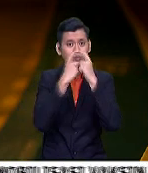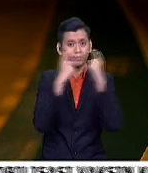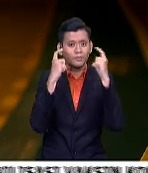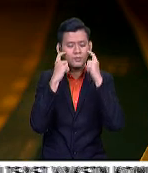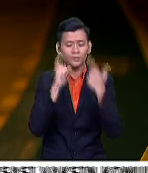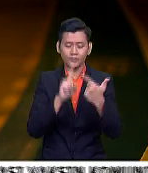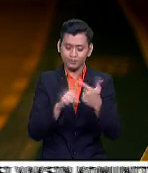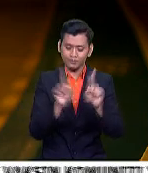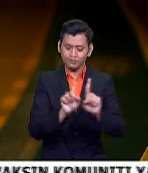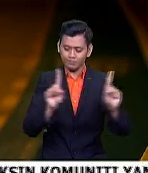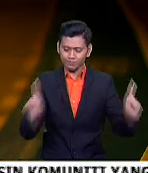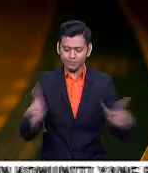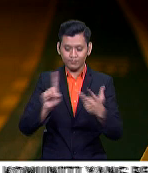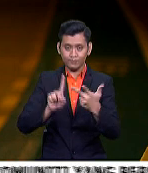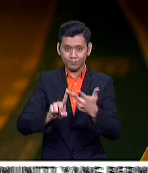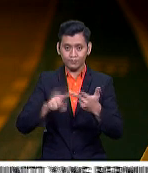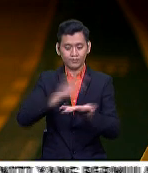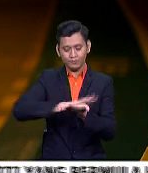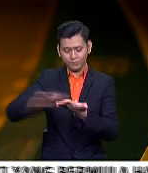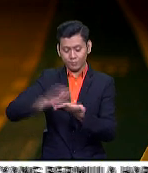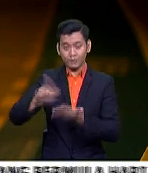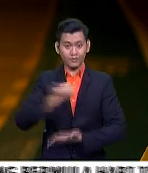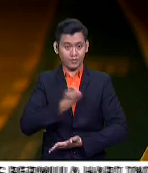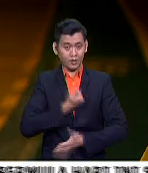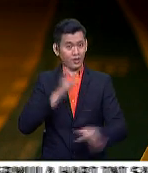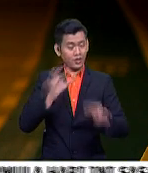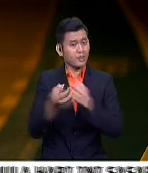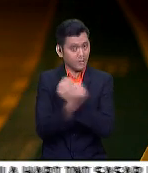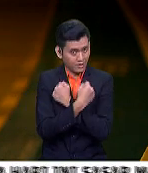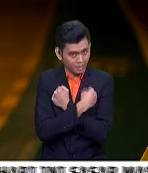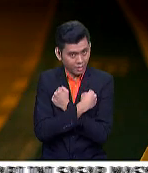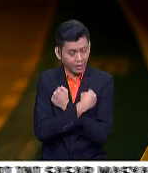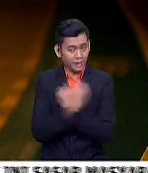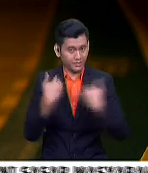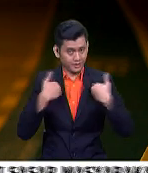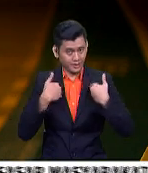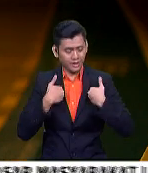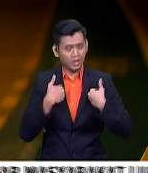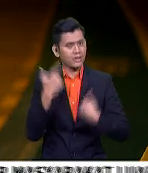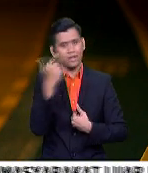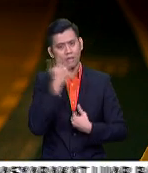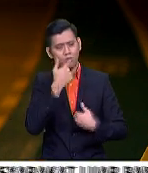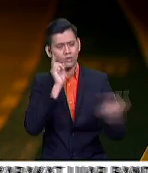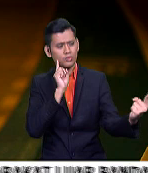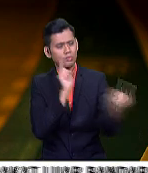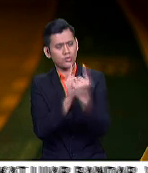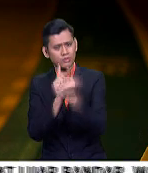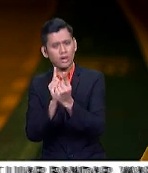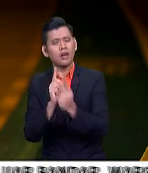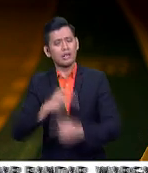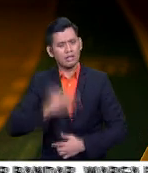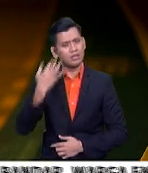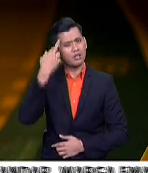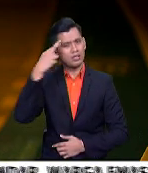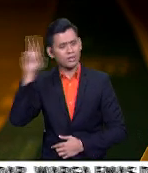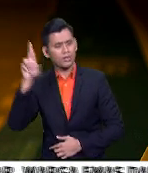jaga jarak dan kebersihan. Jika kita ada sifat kasih sayang, elakkanlah pertemuan yang tidak penting meskipun rindu.